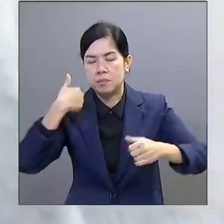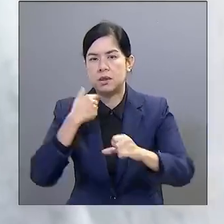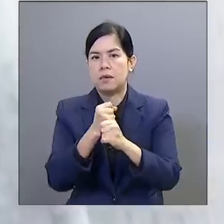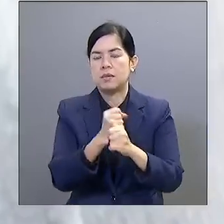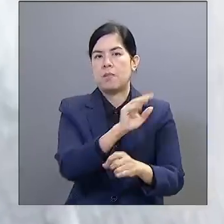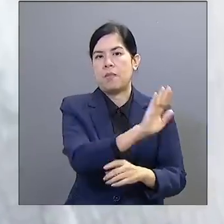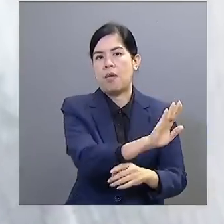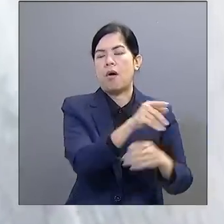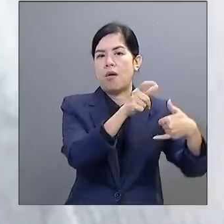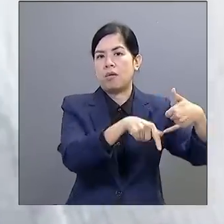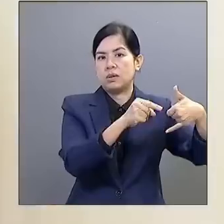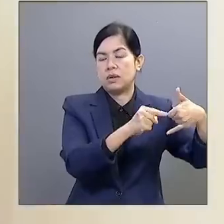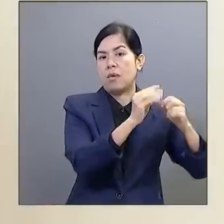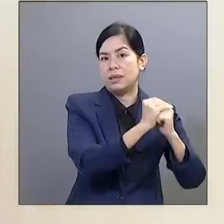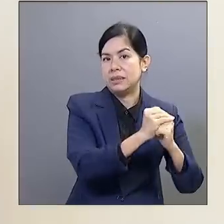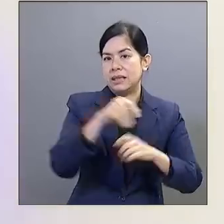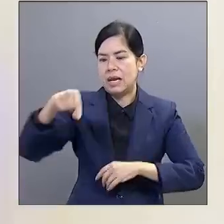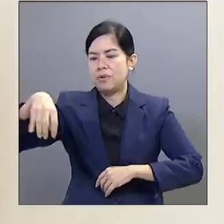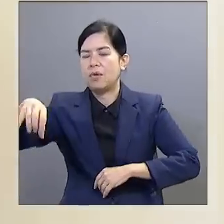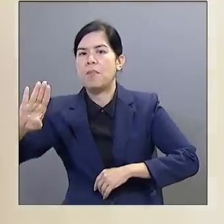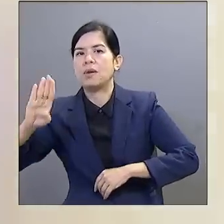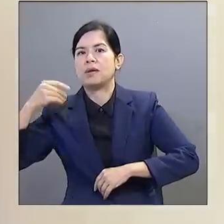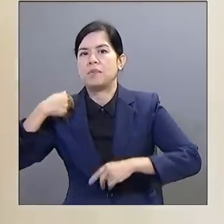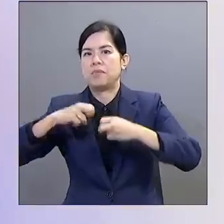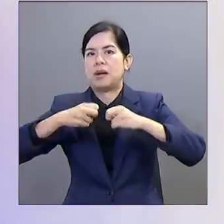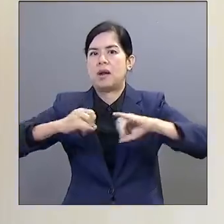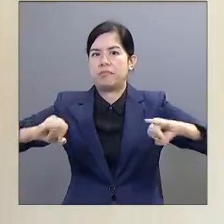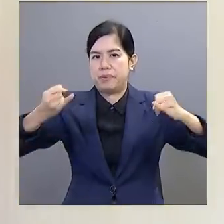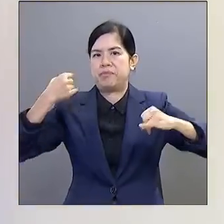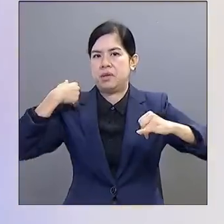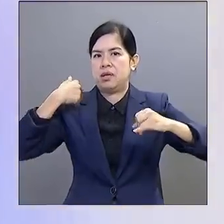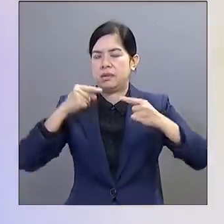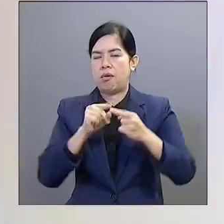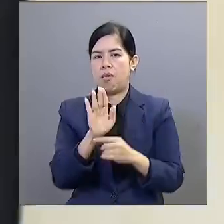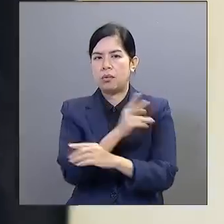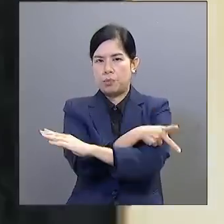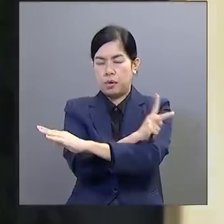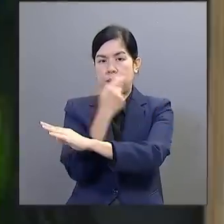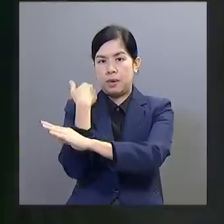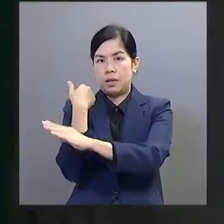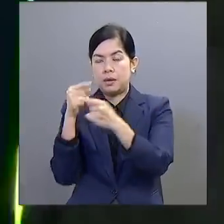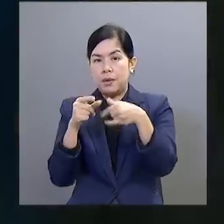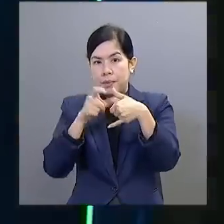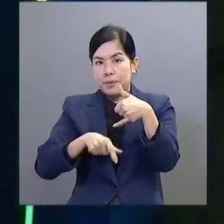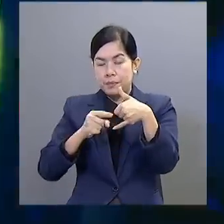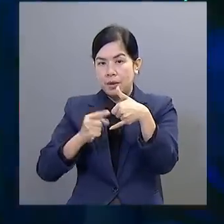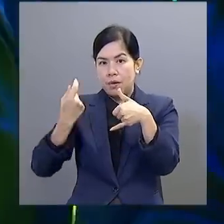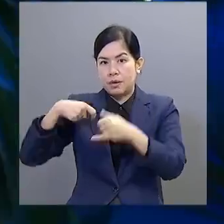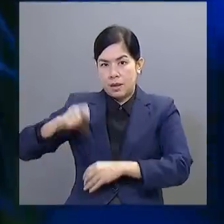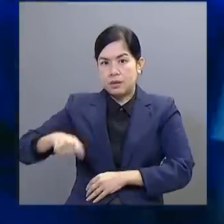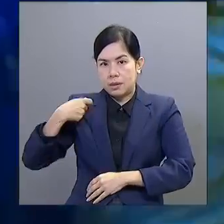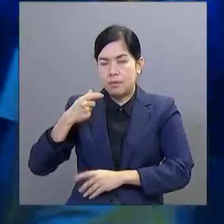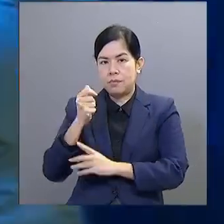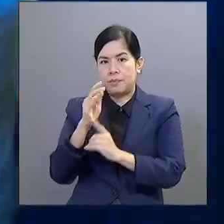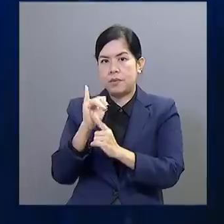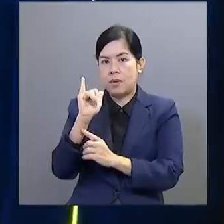ซึ่งมีชื่อบริหารบริษัทโมเดิร์นเจมเกมภูเก็ตนะแต่คดีดังกล่าวอัยการจังหวัดภูเก็ตในขณะนั้นใช้เวลาพิ